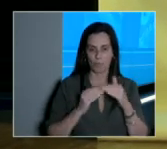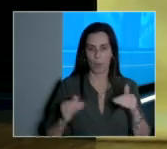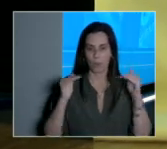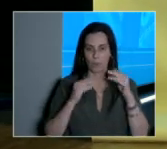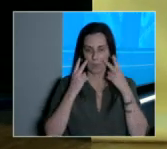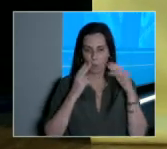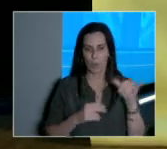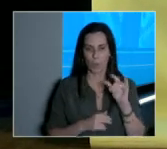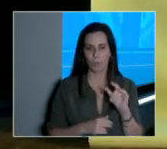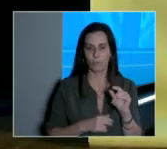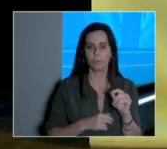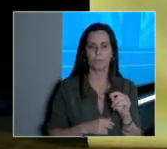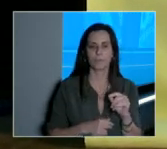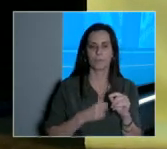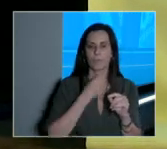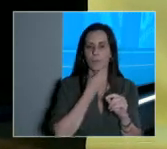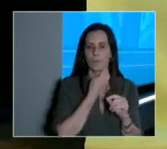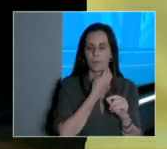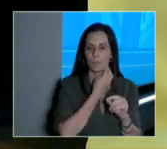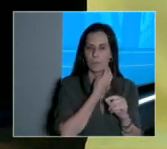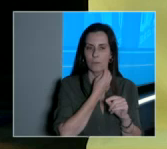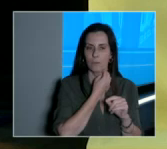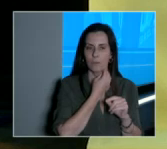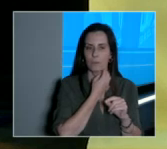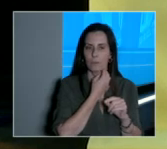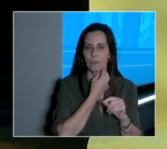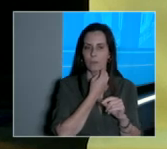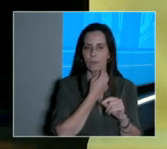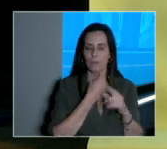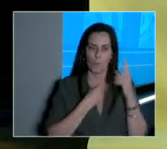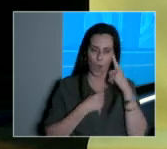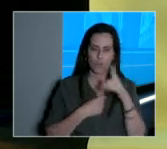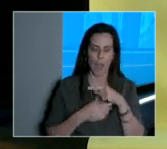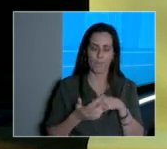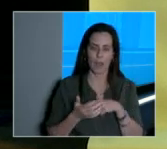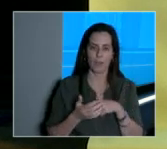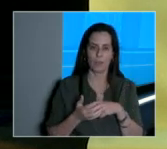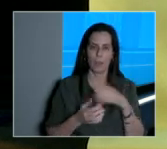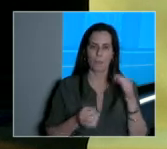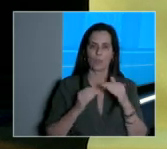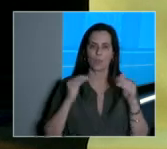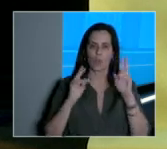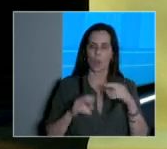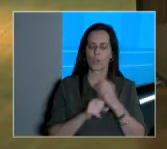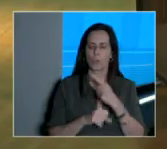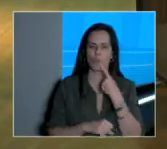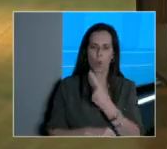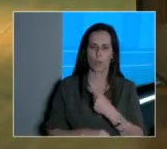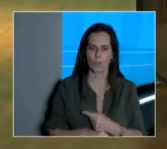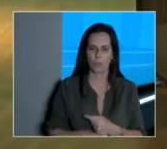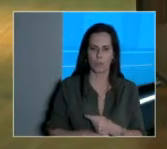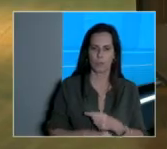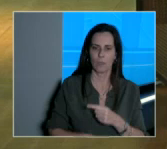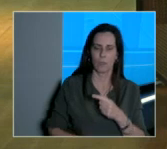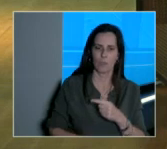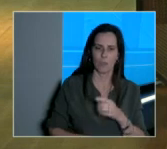העליון. פשוט תחפשו ביוטיוב. מה הוא חשב על שליטת, על זה שבית המשפט העליון יכול לעשות מה שהוא רוצה? תגיד מה אתה